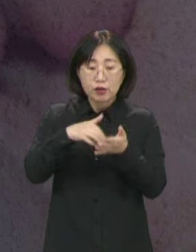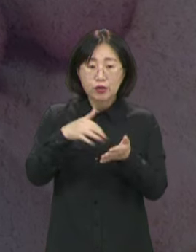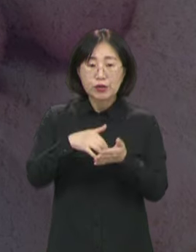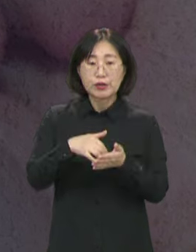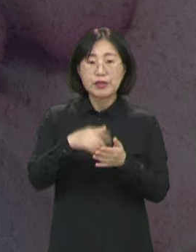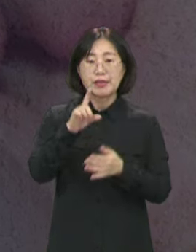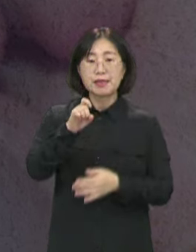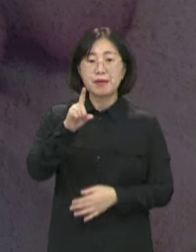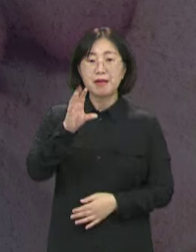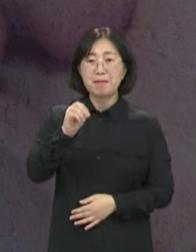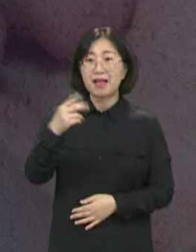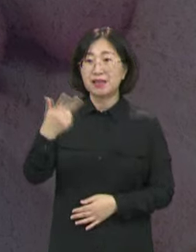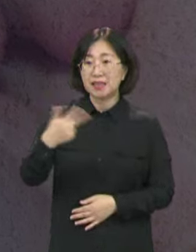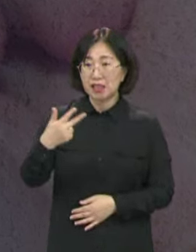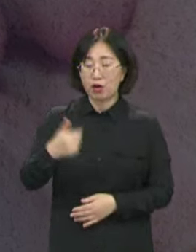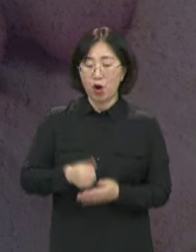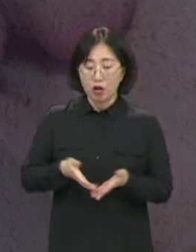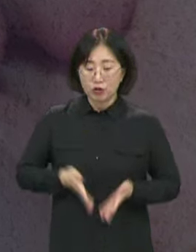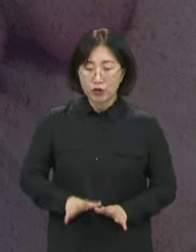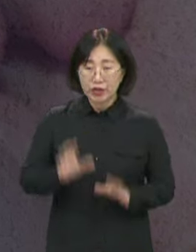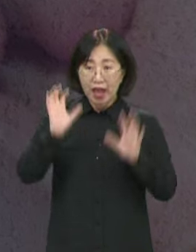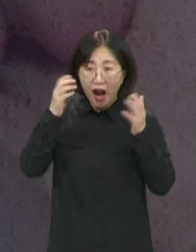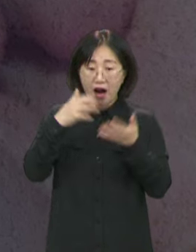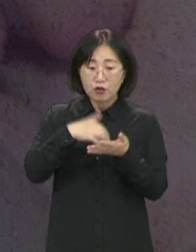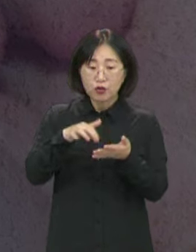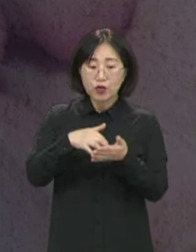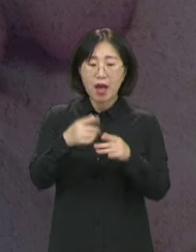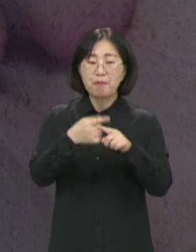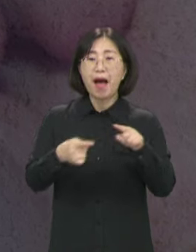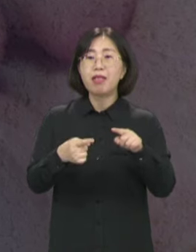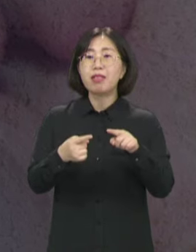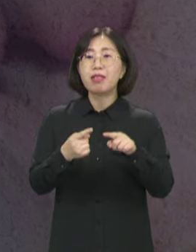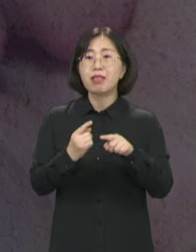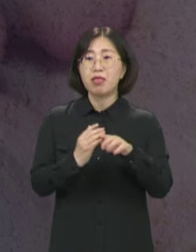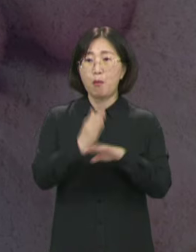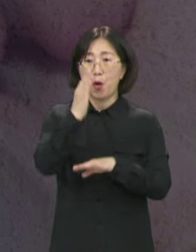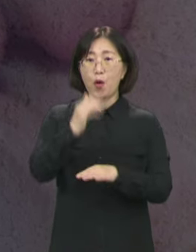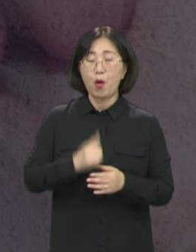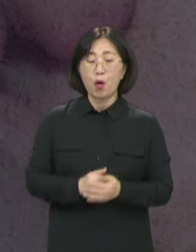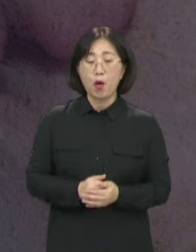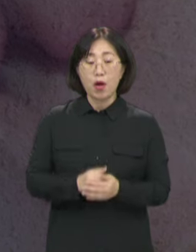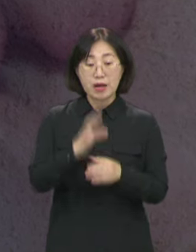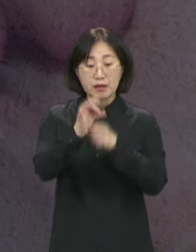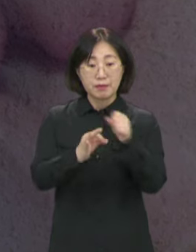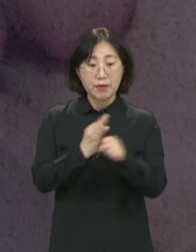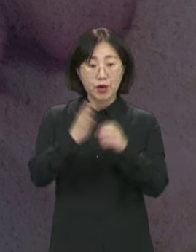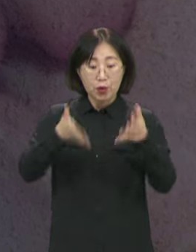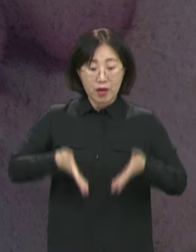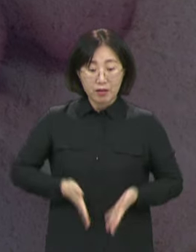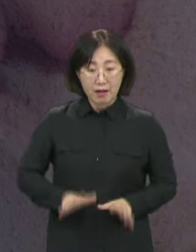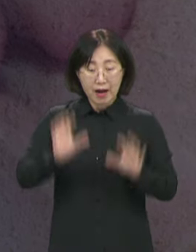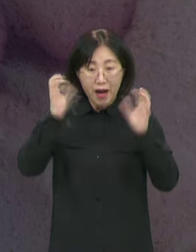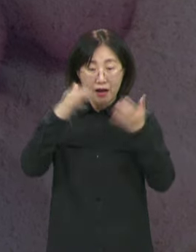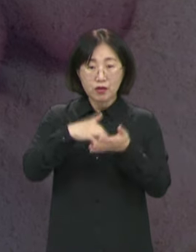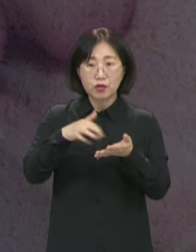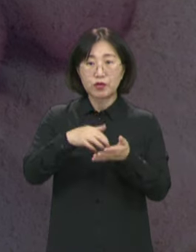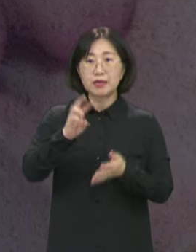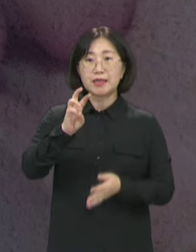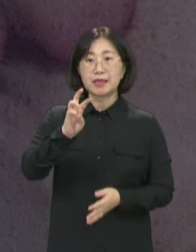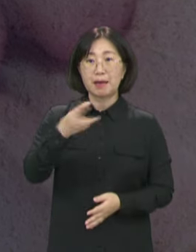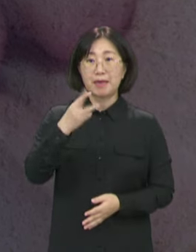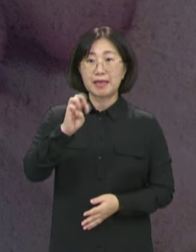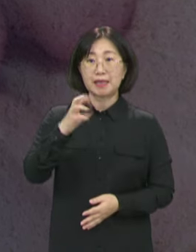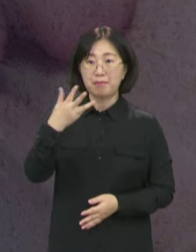약 11만 7천 명으로 출생아 수의 절반을 넘는 수치입니다. 최근 10년간 태어난 아기는 약 348만